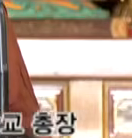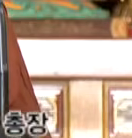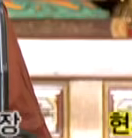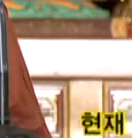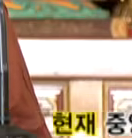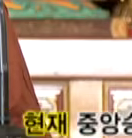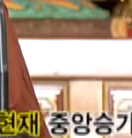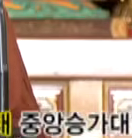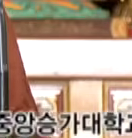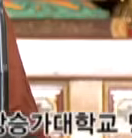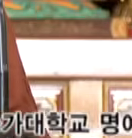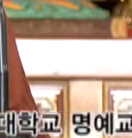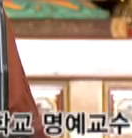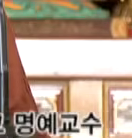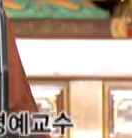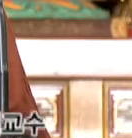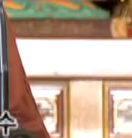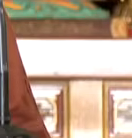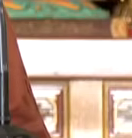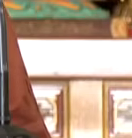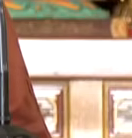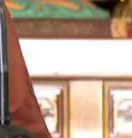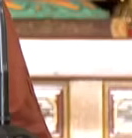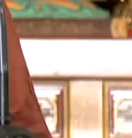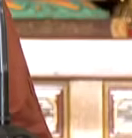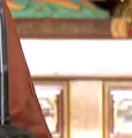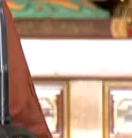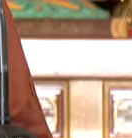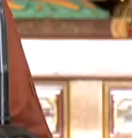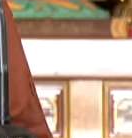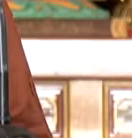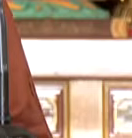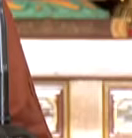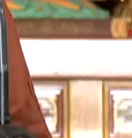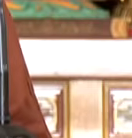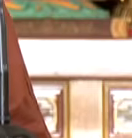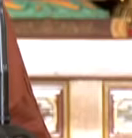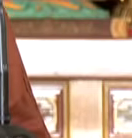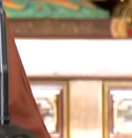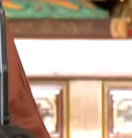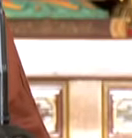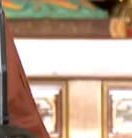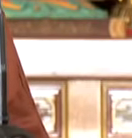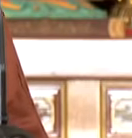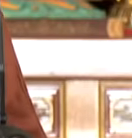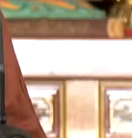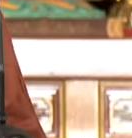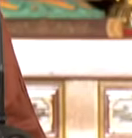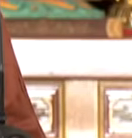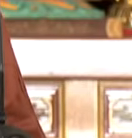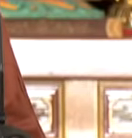불자의 도업과 학업, 이런 제목으로 말씀드리겠습니다.